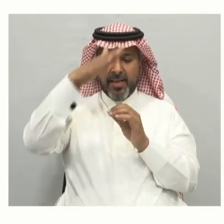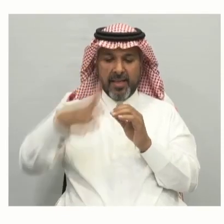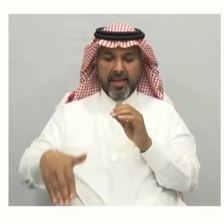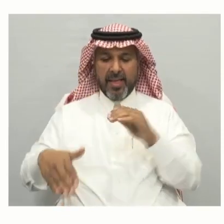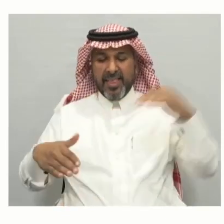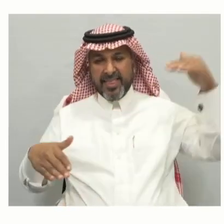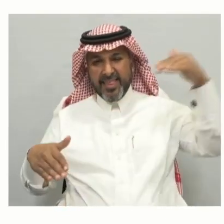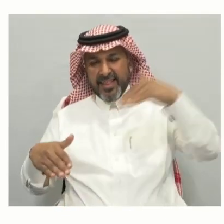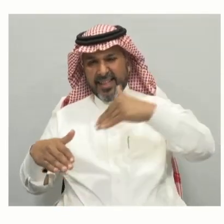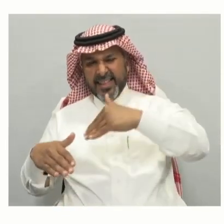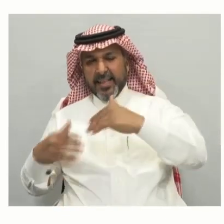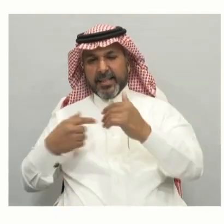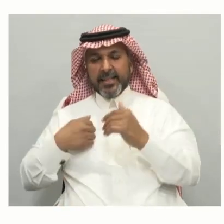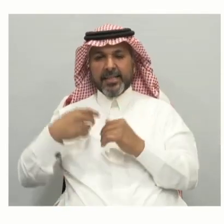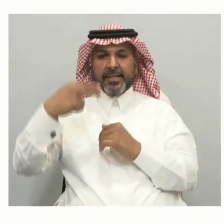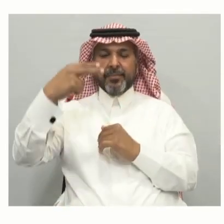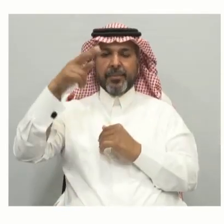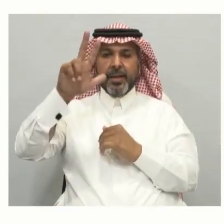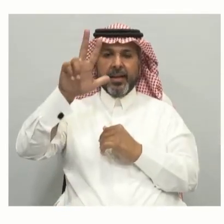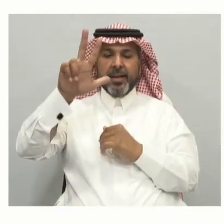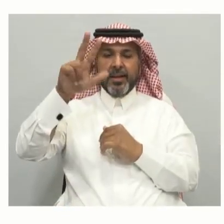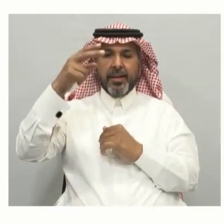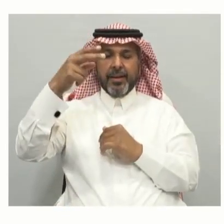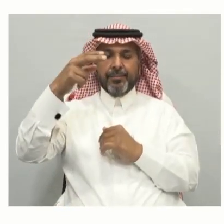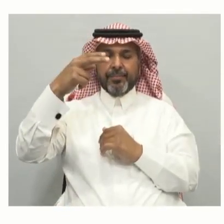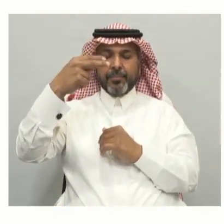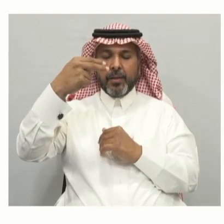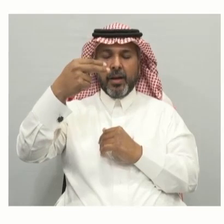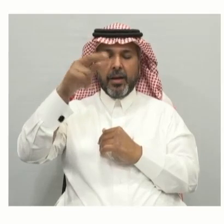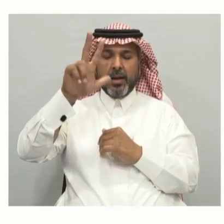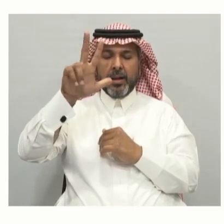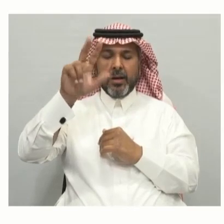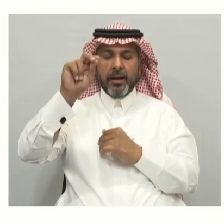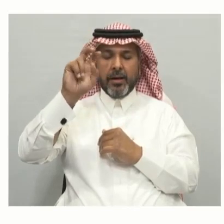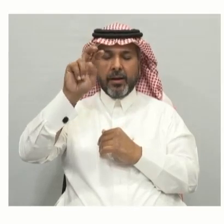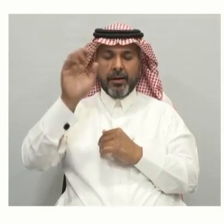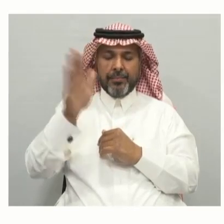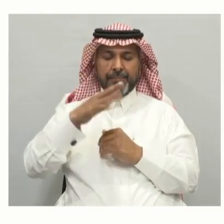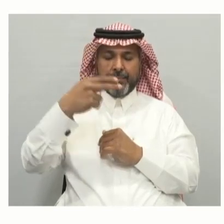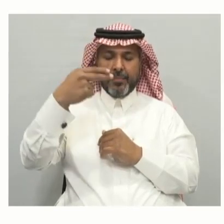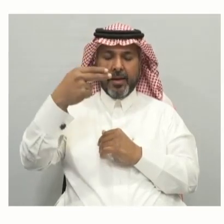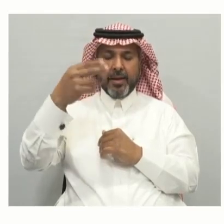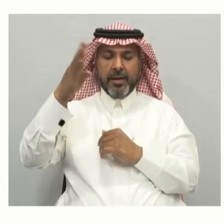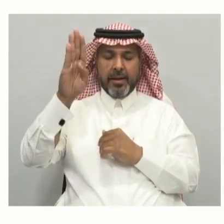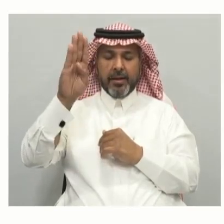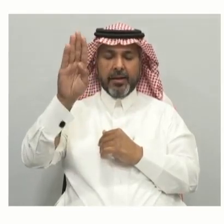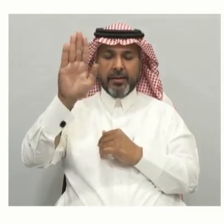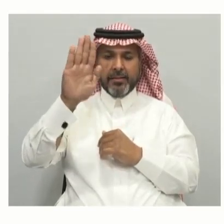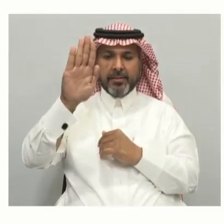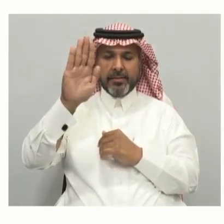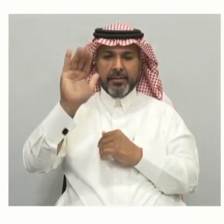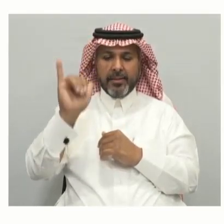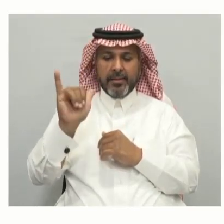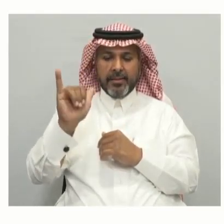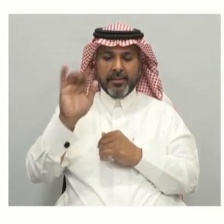التمثيل الاخر نلاحظ ان العلاقه عكسيه بالنظر من اليسار الى اليمين ننظر انها كانه خط مستقيم